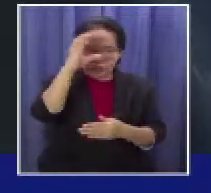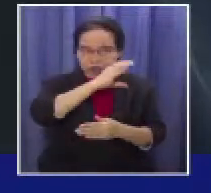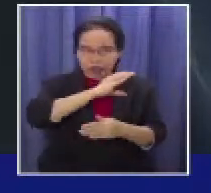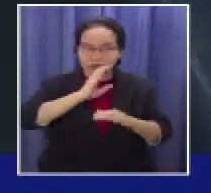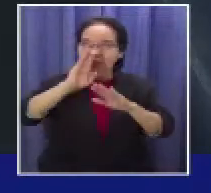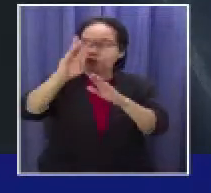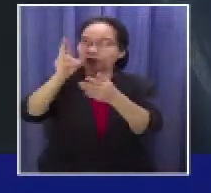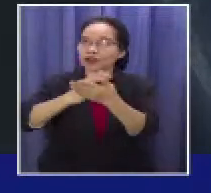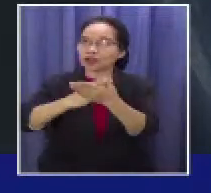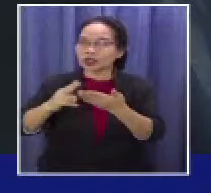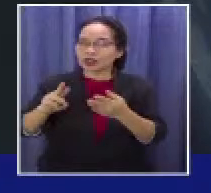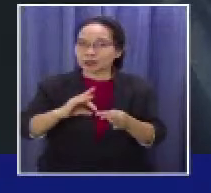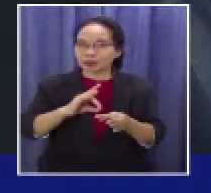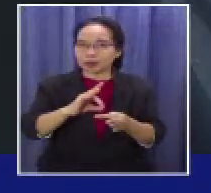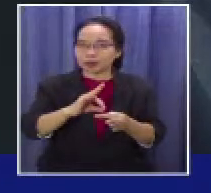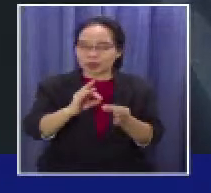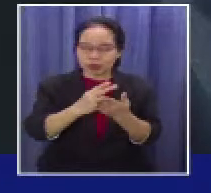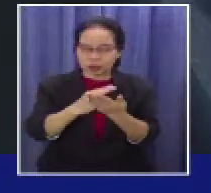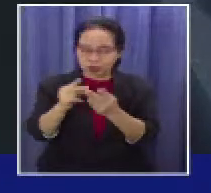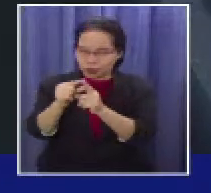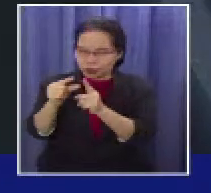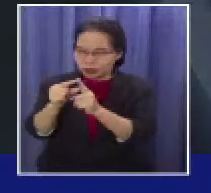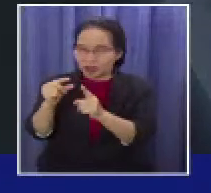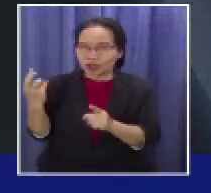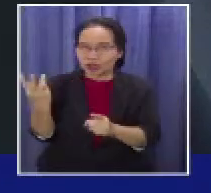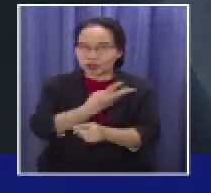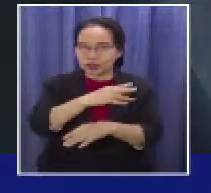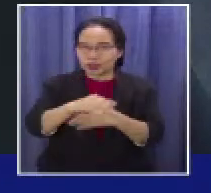salita. Sama-sama po kaming